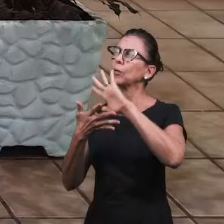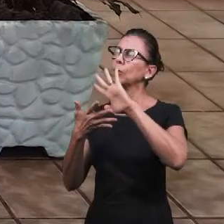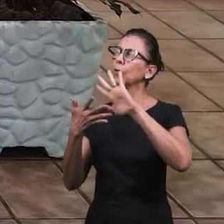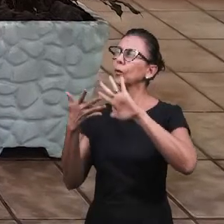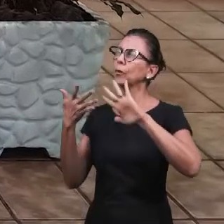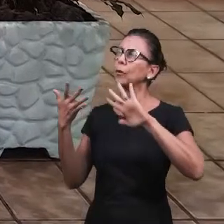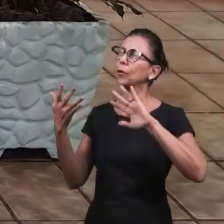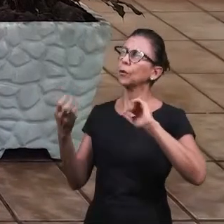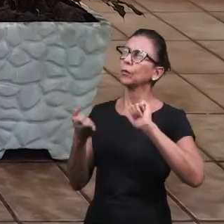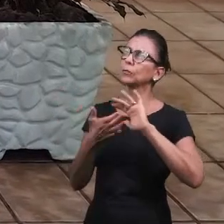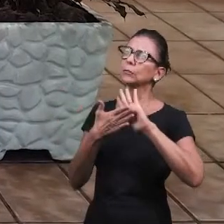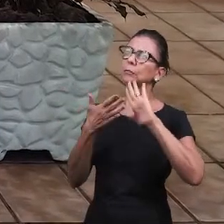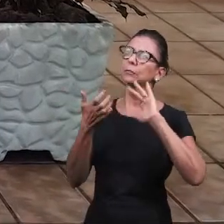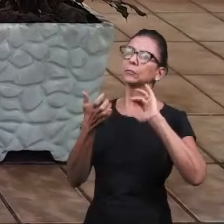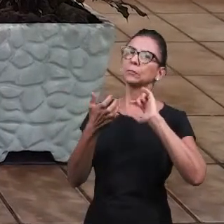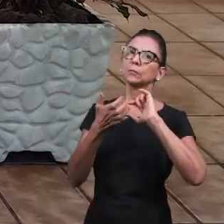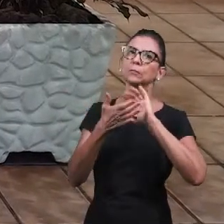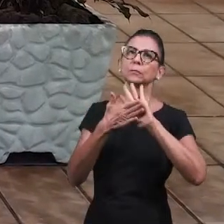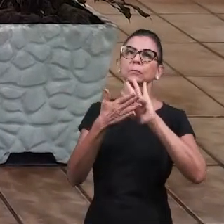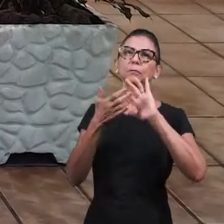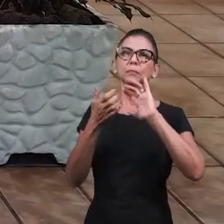И в этот час хвалы